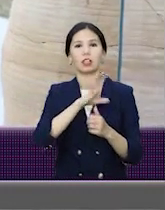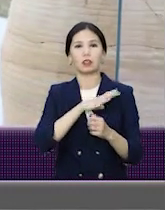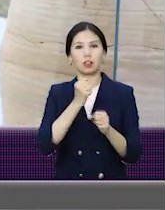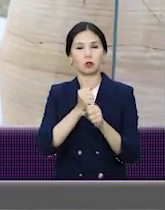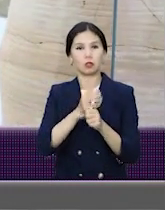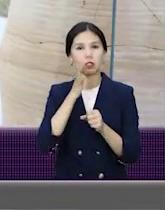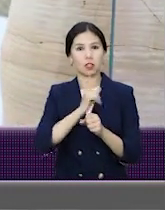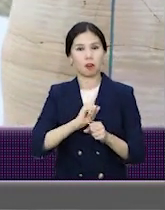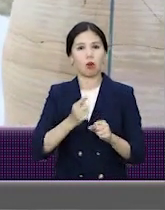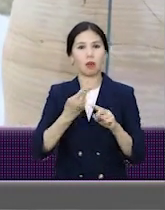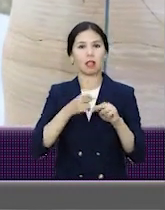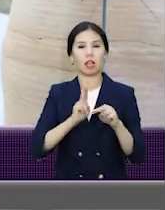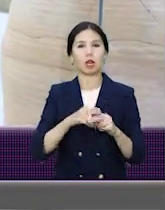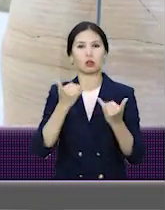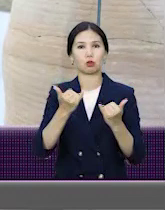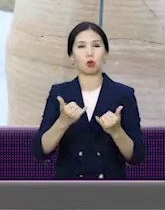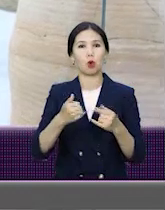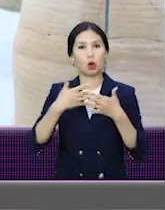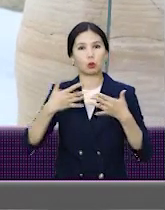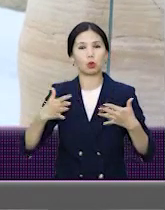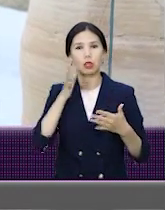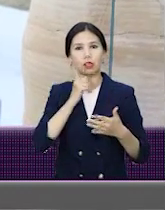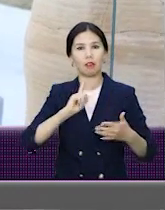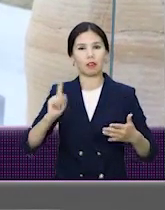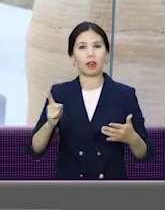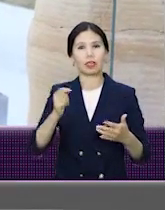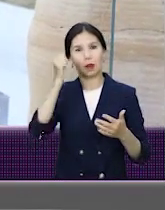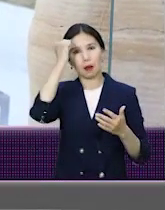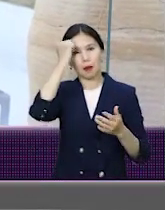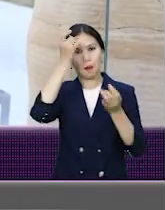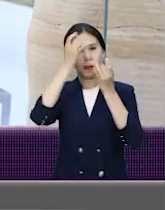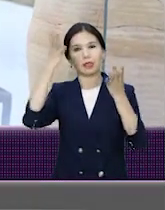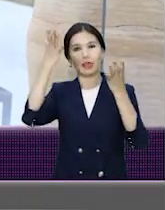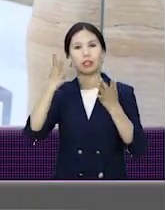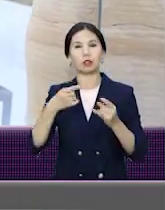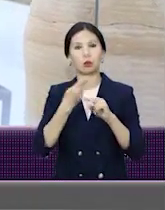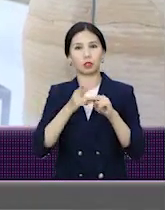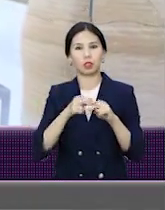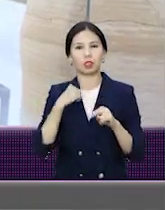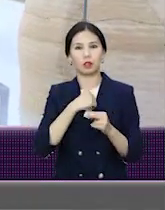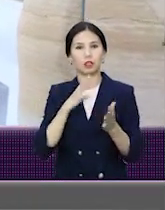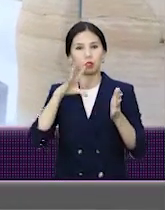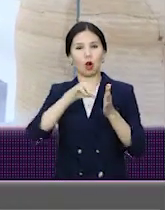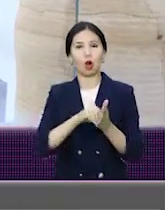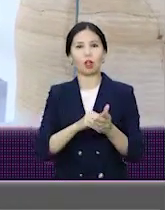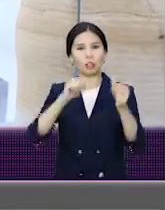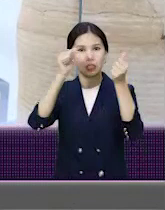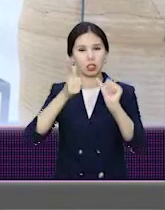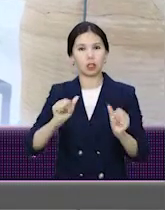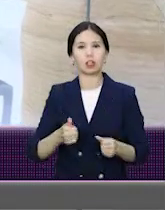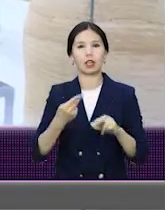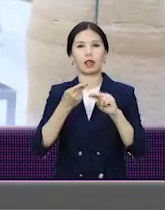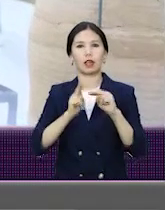davom etgan. Aynan mana shu turli davrlarga oid madaniy qatlamlarda o'ziga xos tarzda